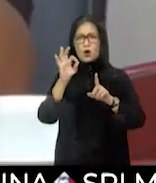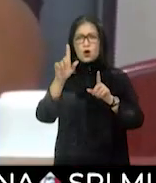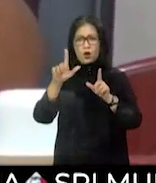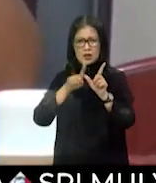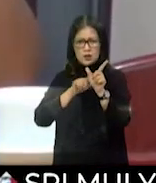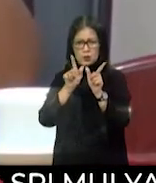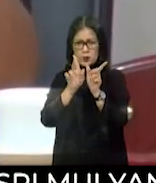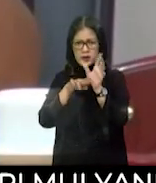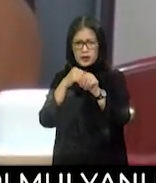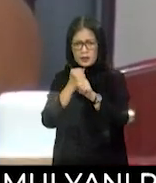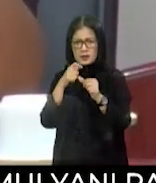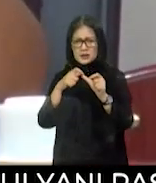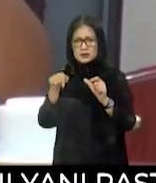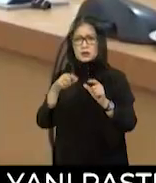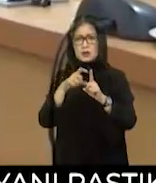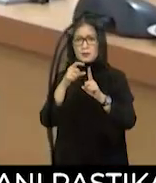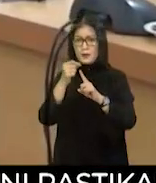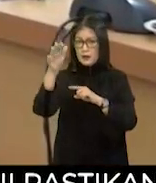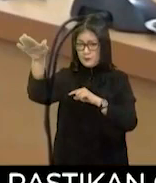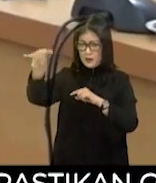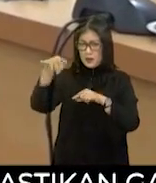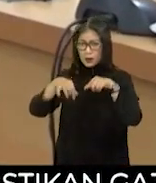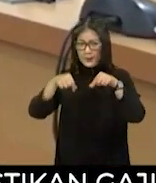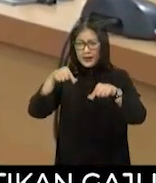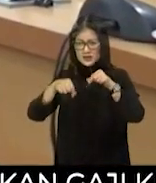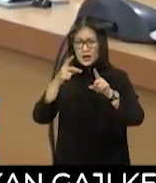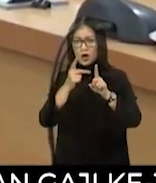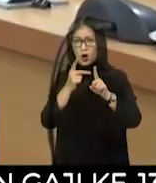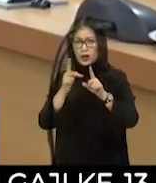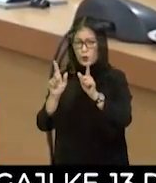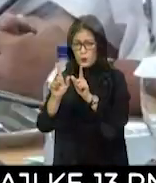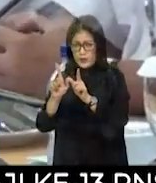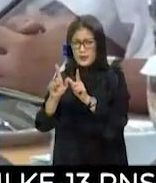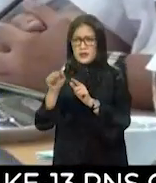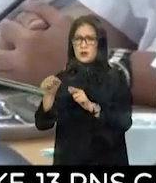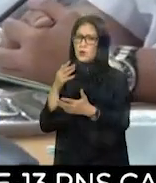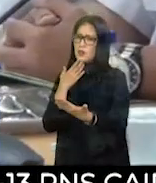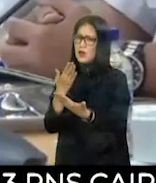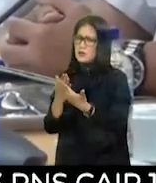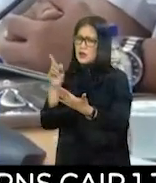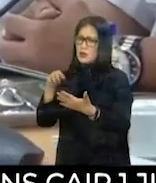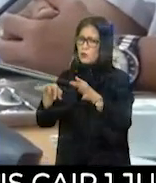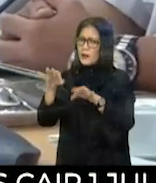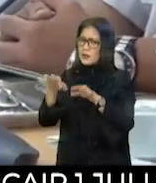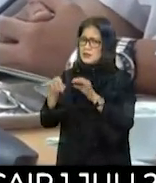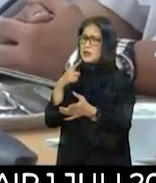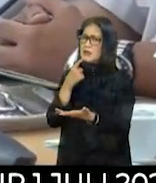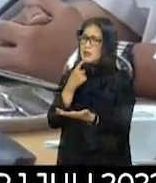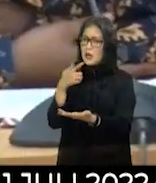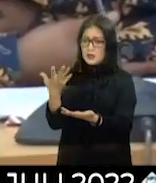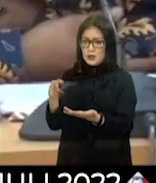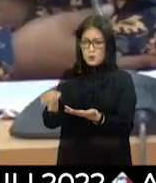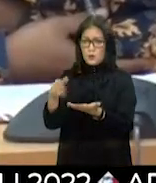Jakarta Rabu sore memanggil manajemen holywings pemanggilan ini juga untuk meminta keterangan dari pihak manajemen holywing terkait dengan adanya dugaan